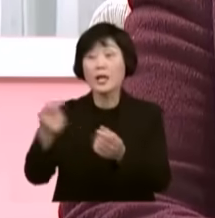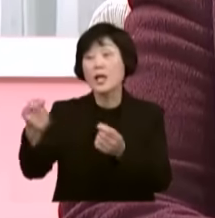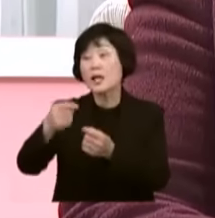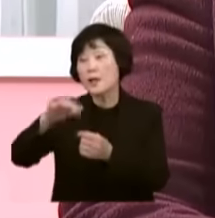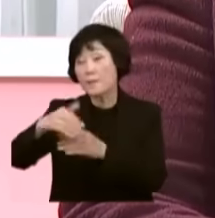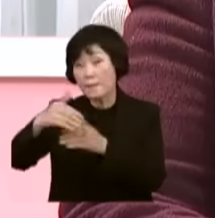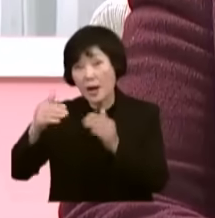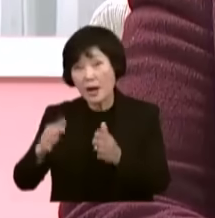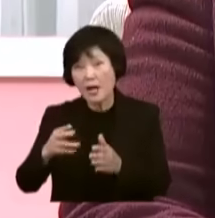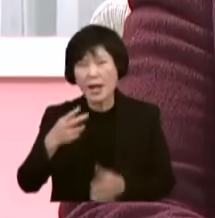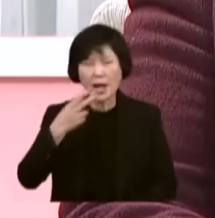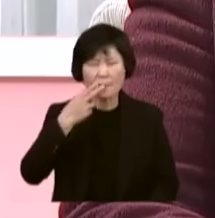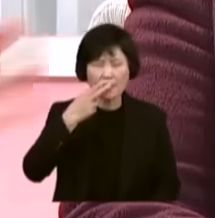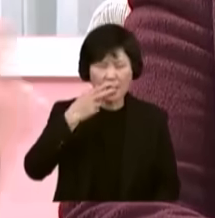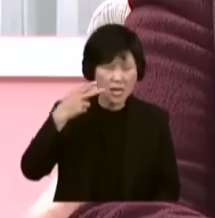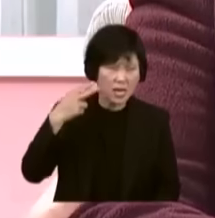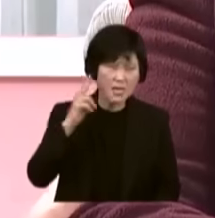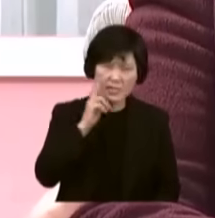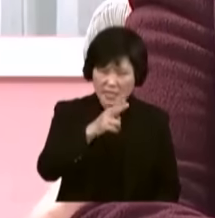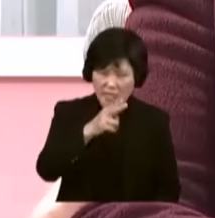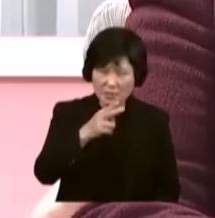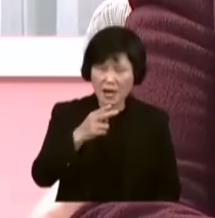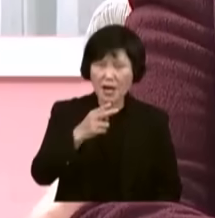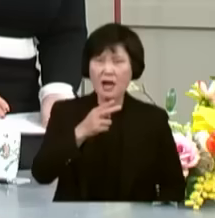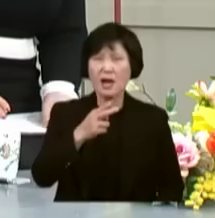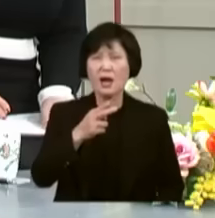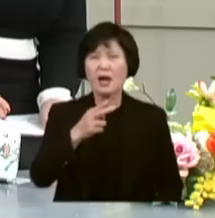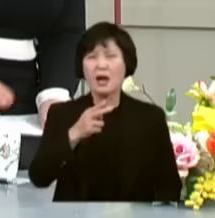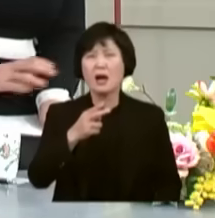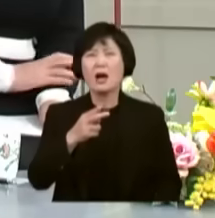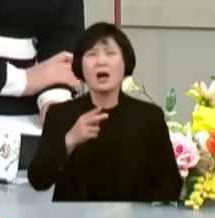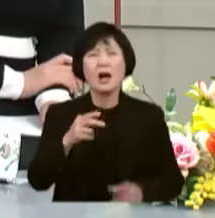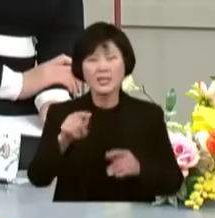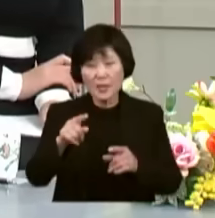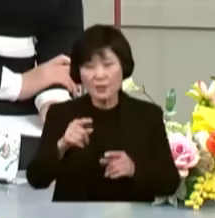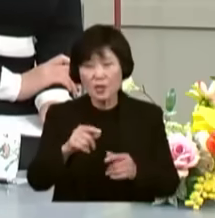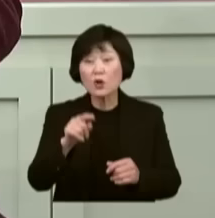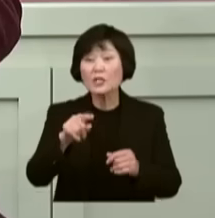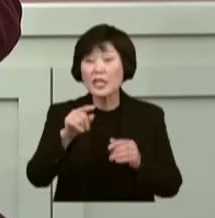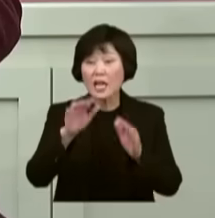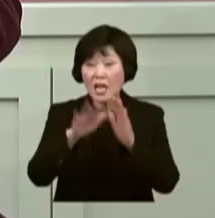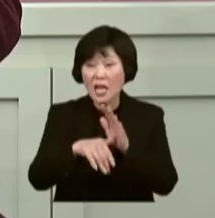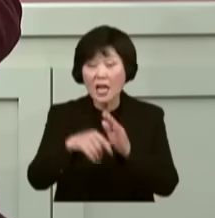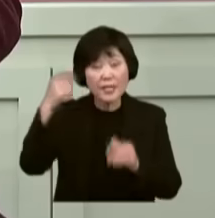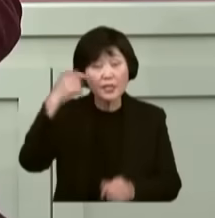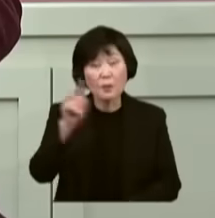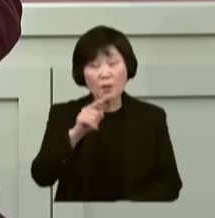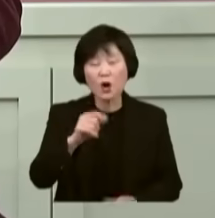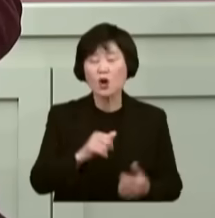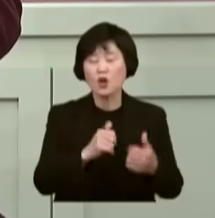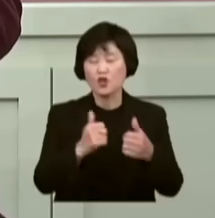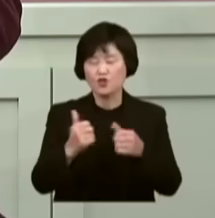피셔가지고 아프신 분들의 그 죽음의 냄새가 났대요. 아빠 네네. 말로는 느낌이. 그 공포가 그래가지고 아, 나